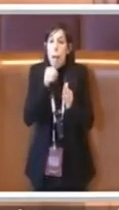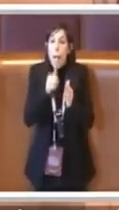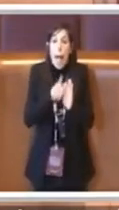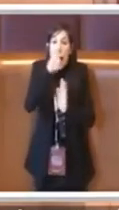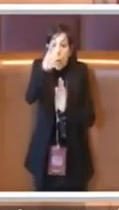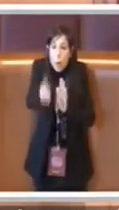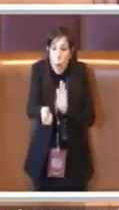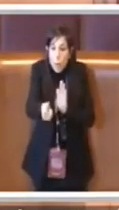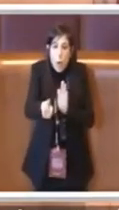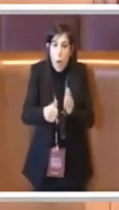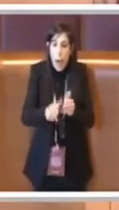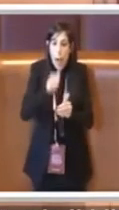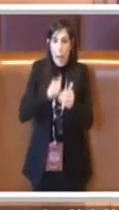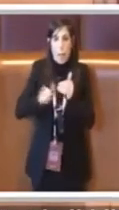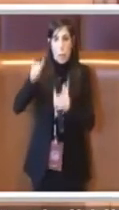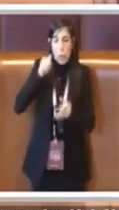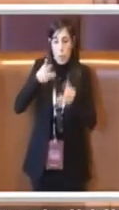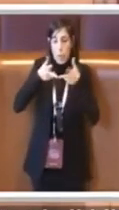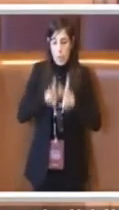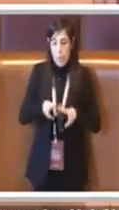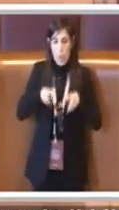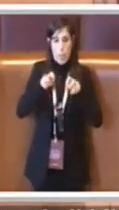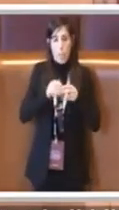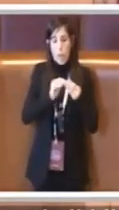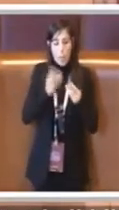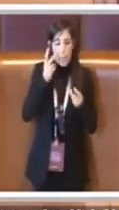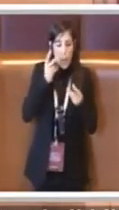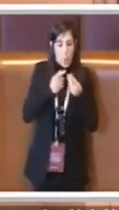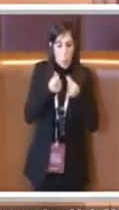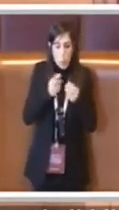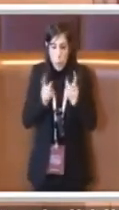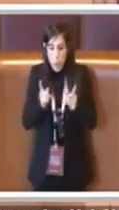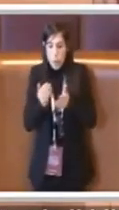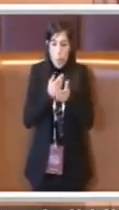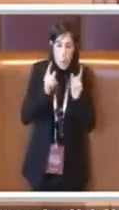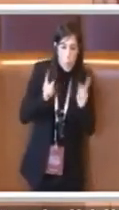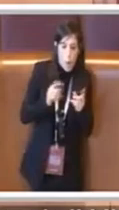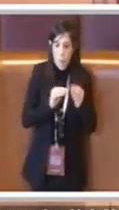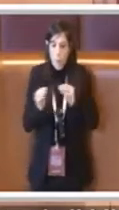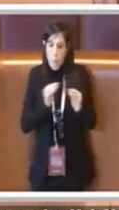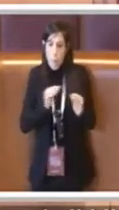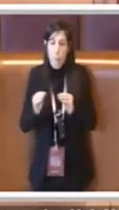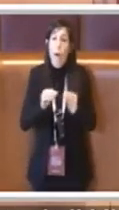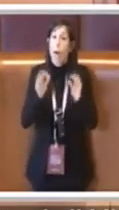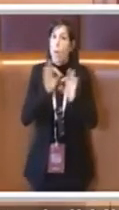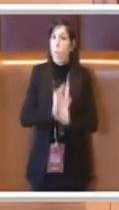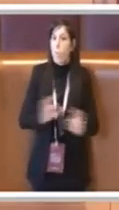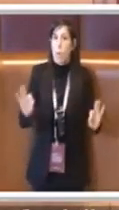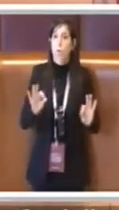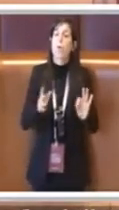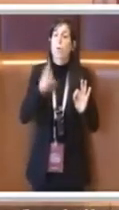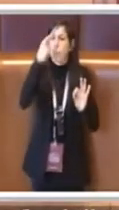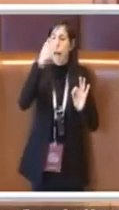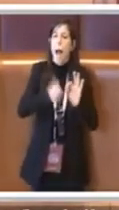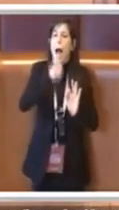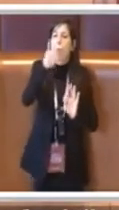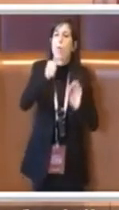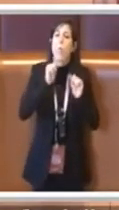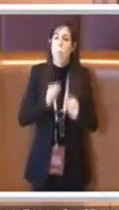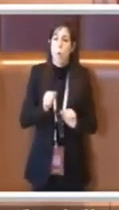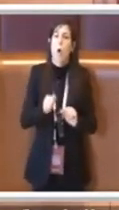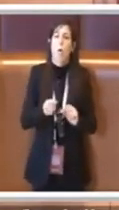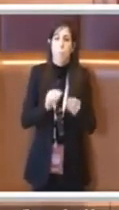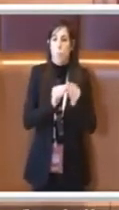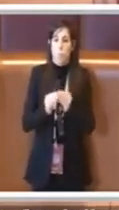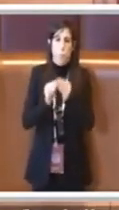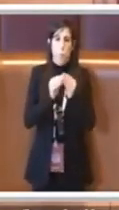fa il mese prima per il mese dopo, perché chiaramente si può trovare poi ad affrontare delle spese inaspettate. Quindi